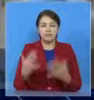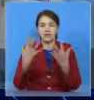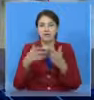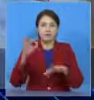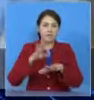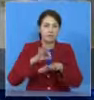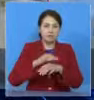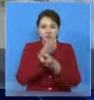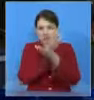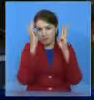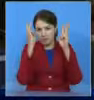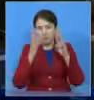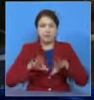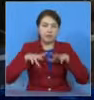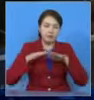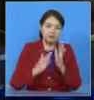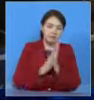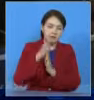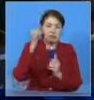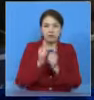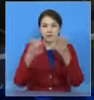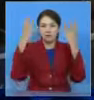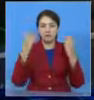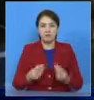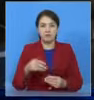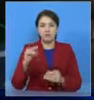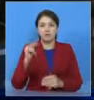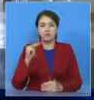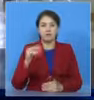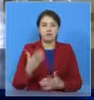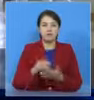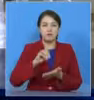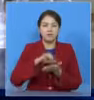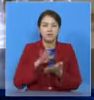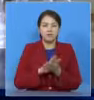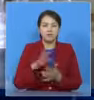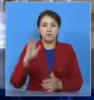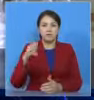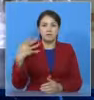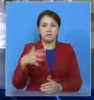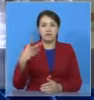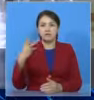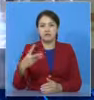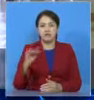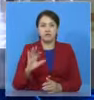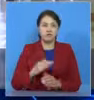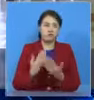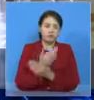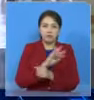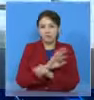Количество заболевших коронавирусом растет с каждым днем. Только за четверг в регионе зарегистрировано 452 новых